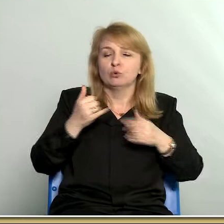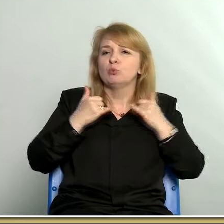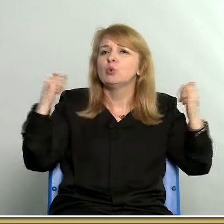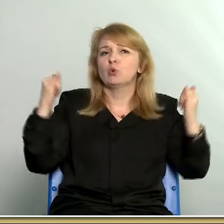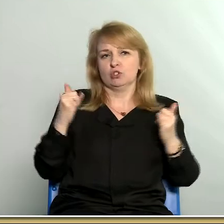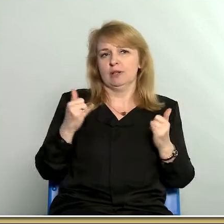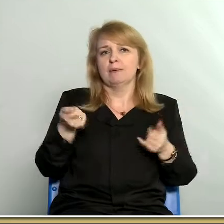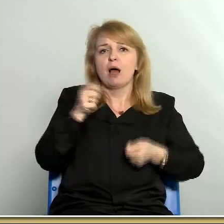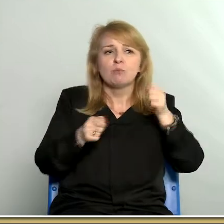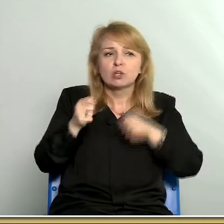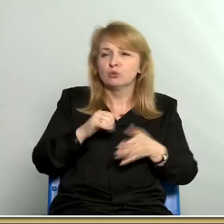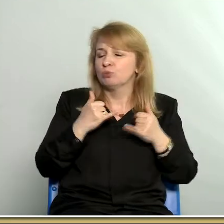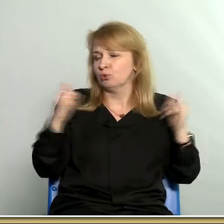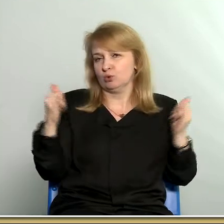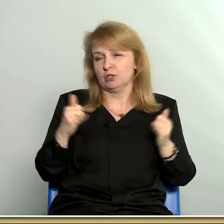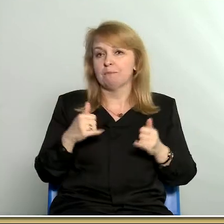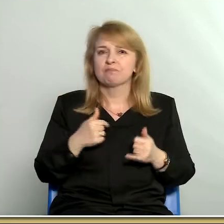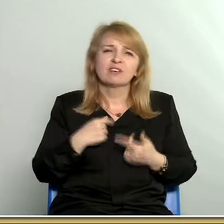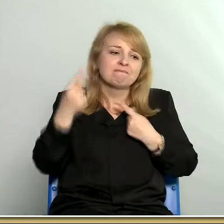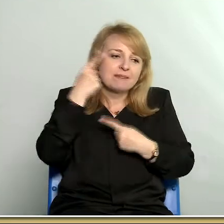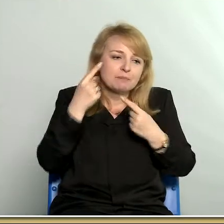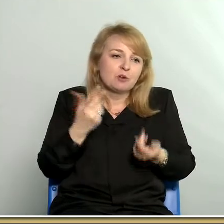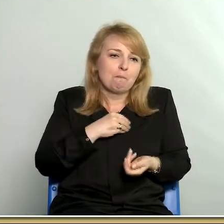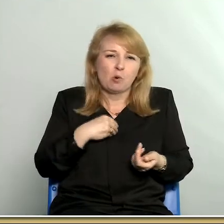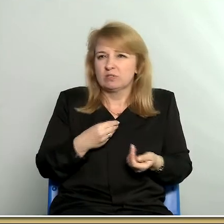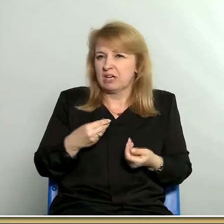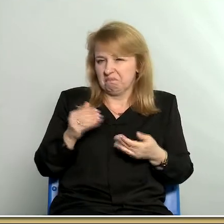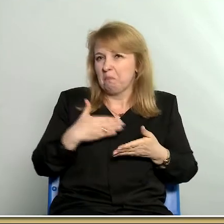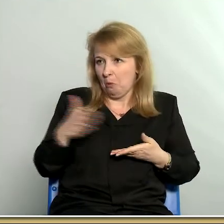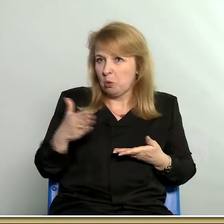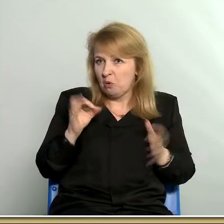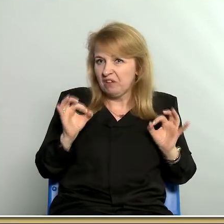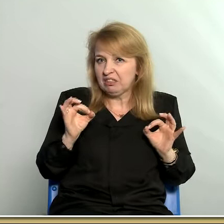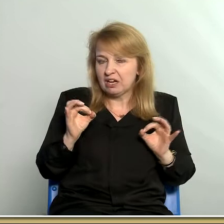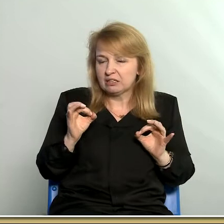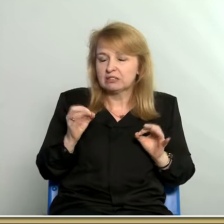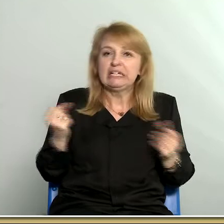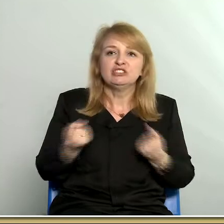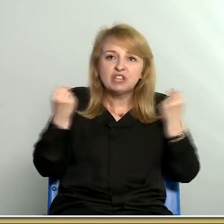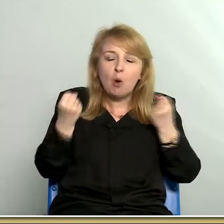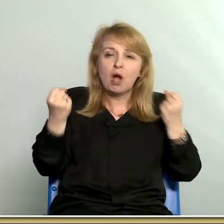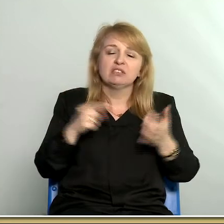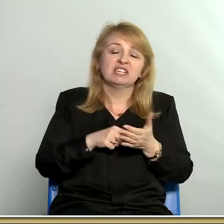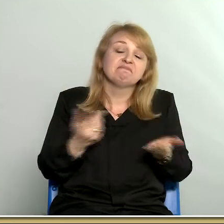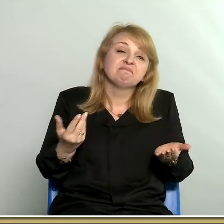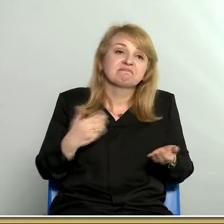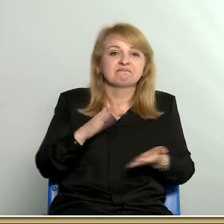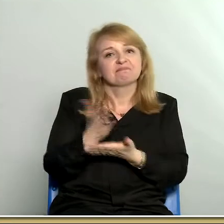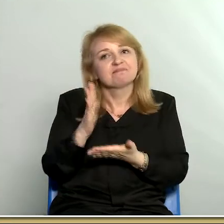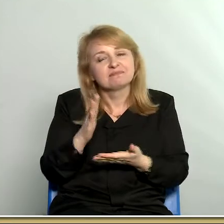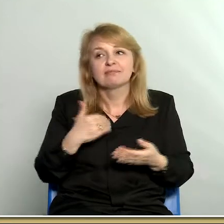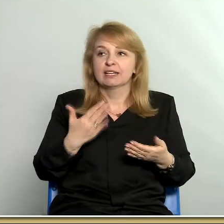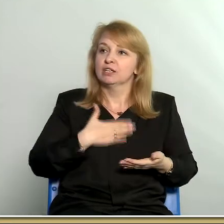Szczerze powiem, mam obawy, czy Polska jest gotowa na tego rodzaju działania. Mam nadzieję, że Mazowsze,